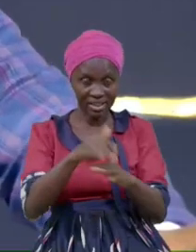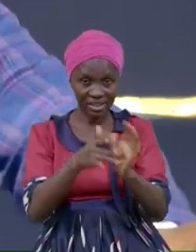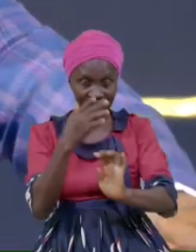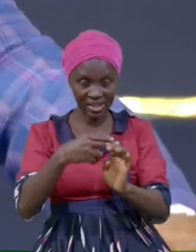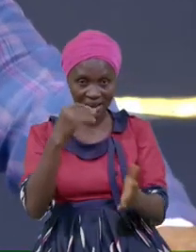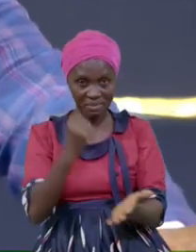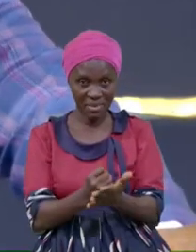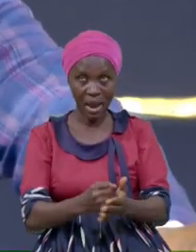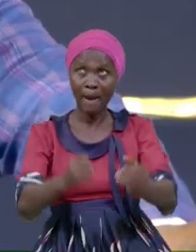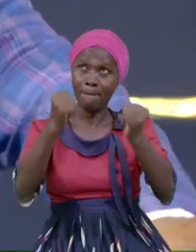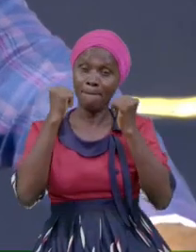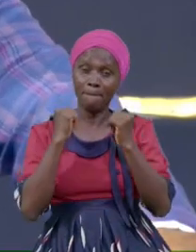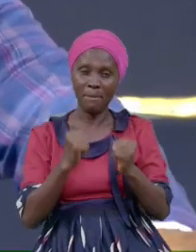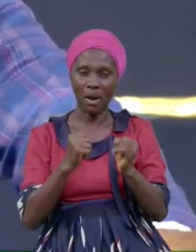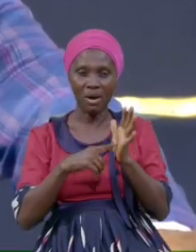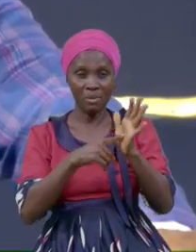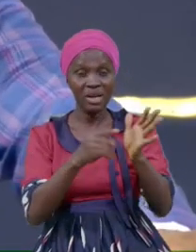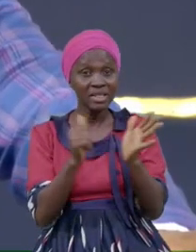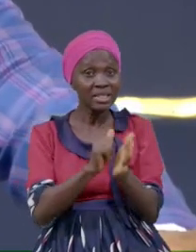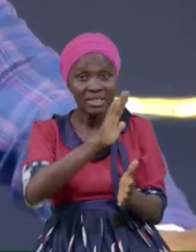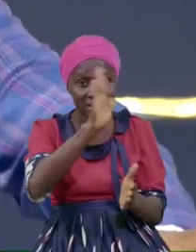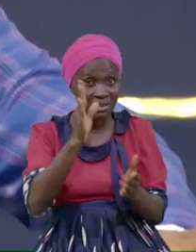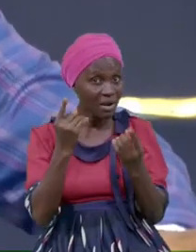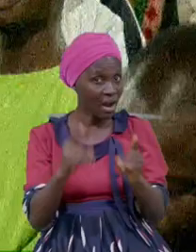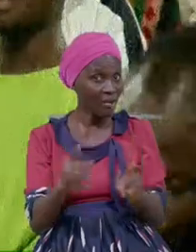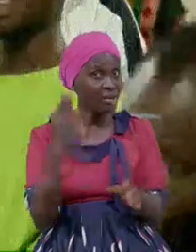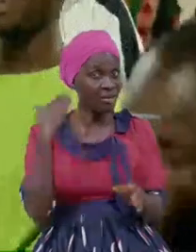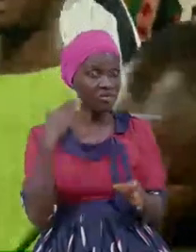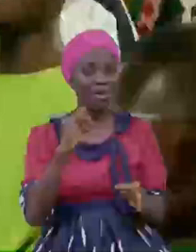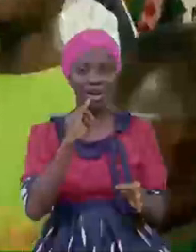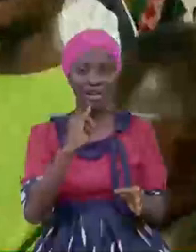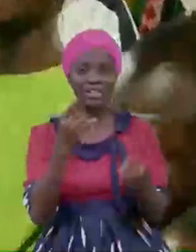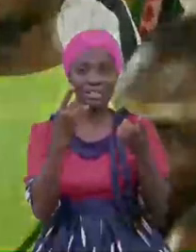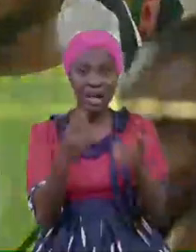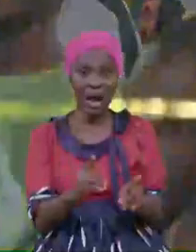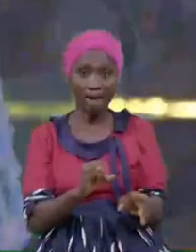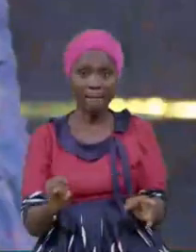puissance manifestée qui n'a jamais eu lieu avant va se produire ce soir.